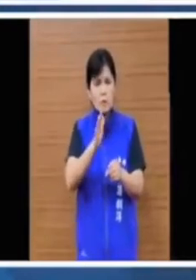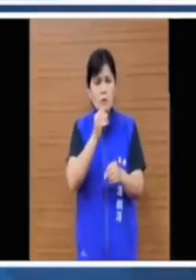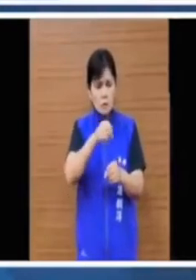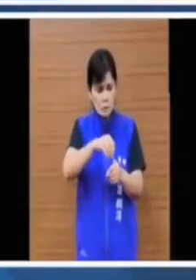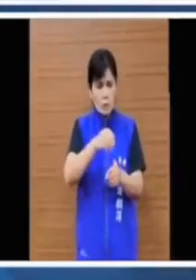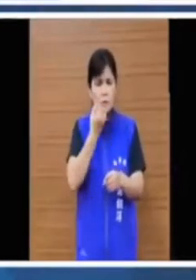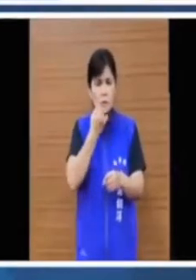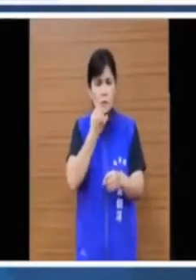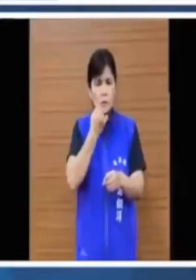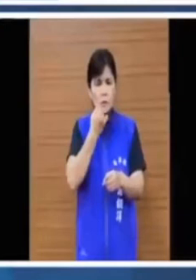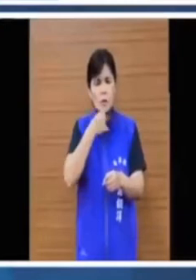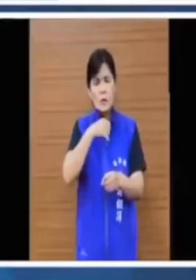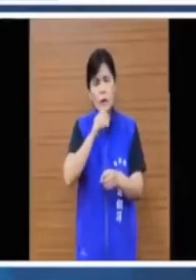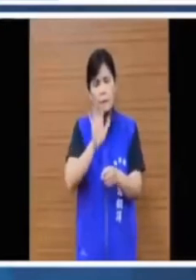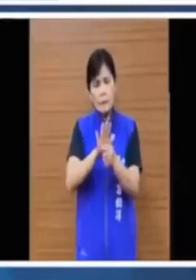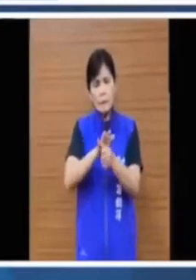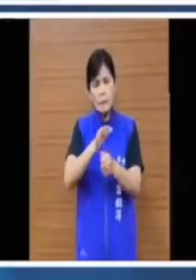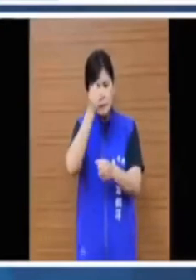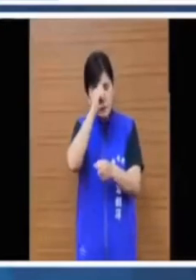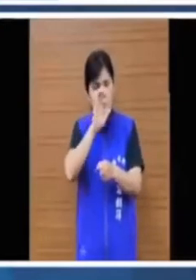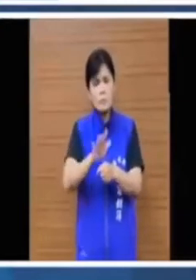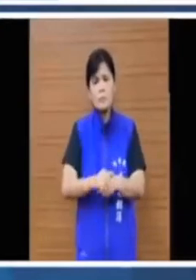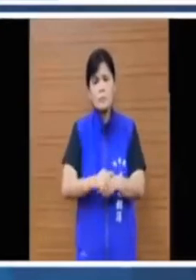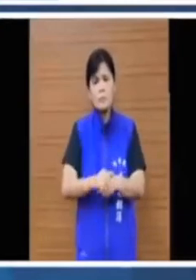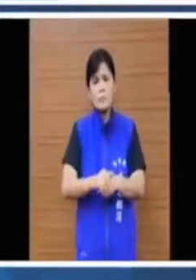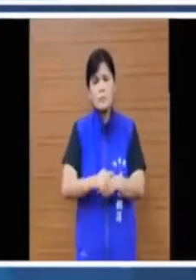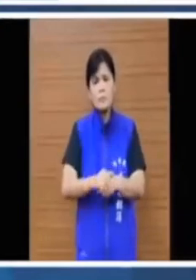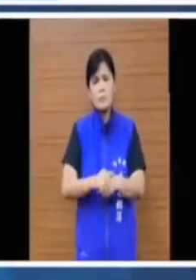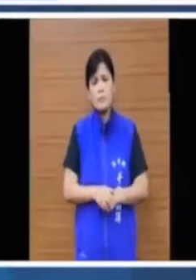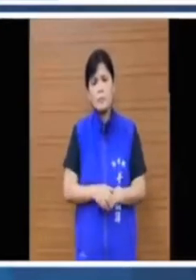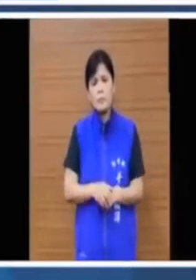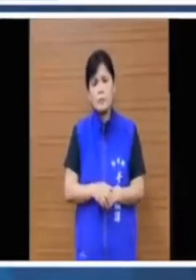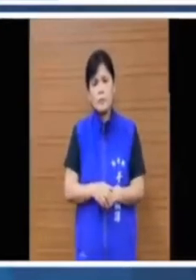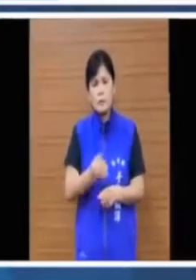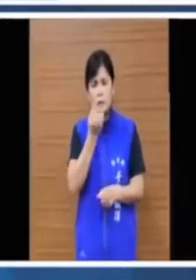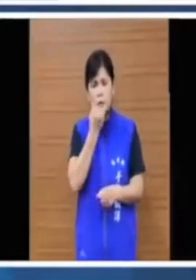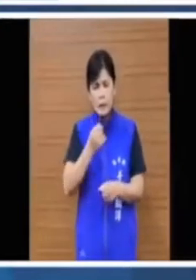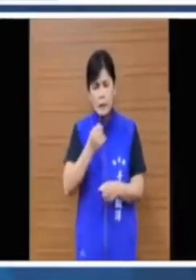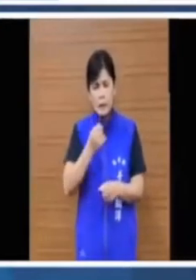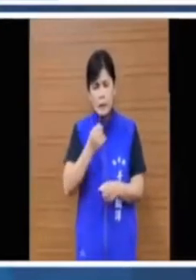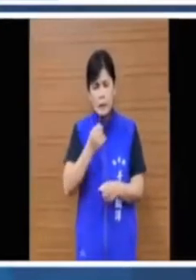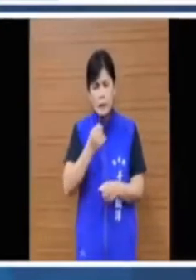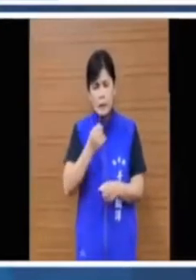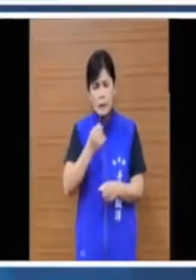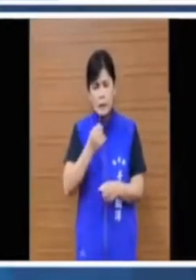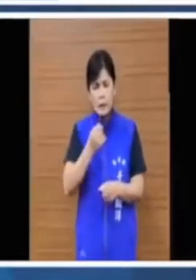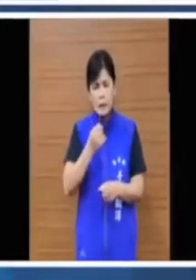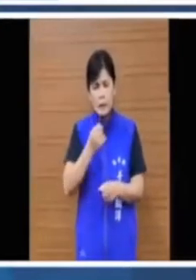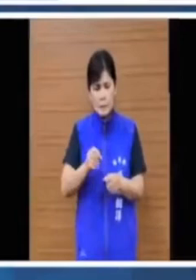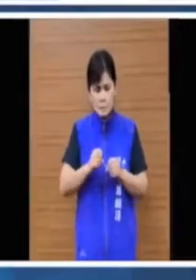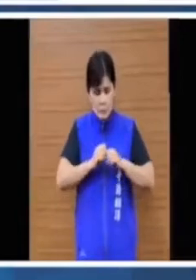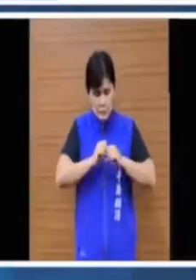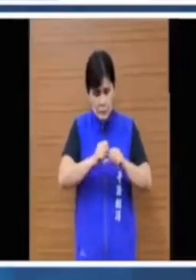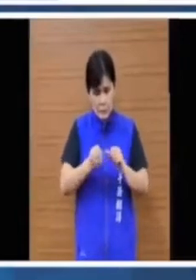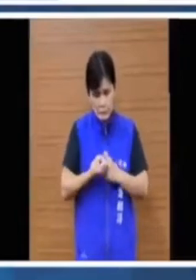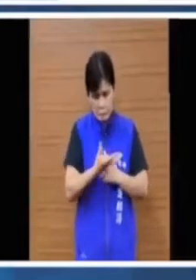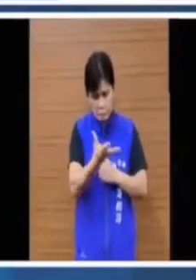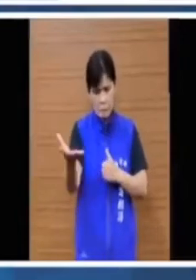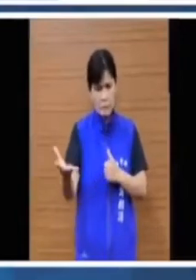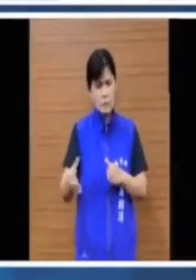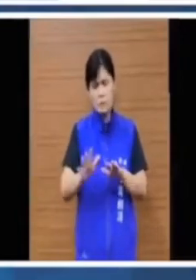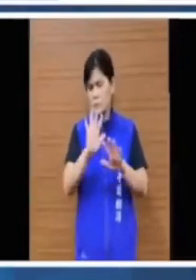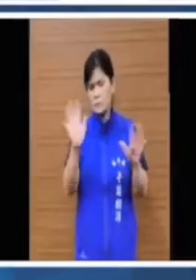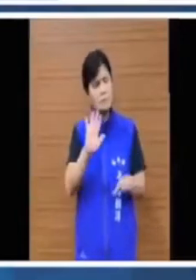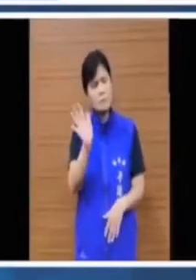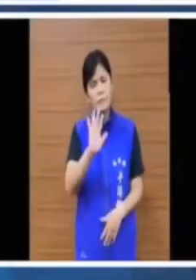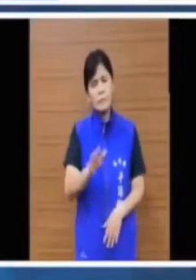这个部分才能够遏止这个疫情的扩张。那么